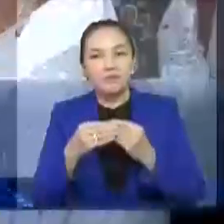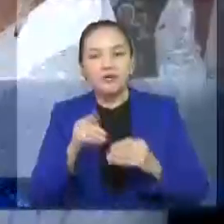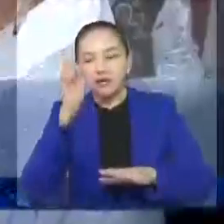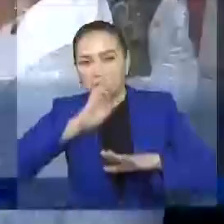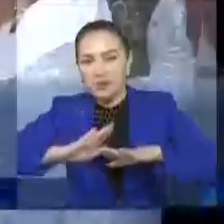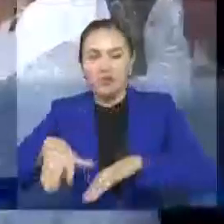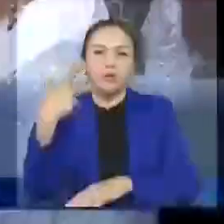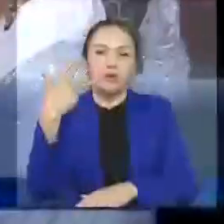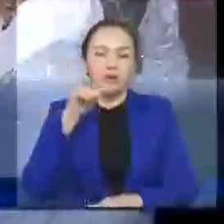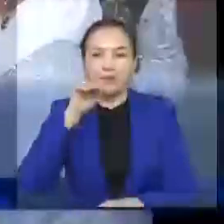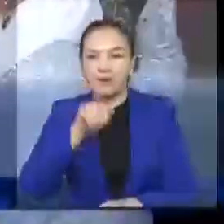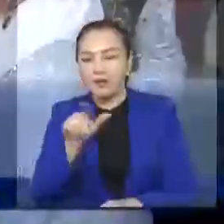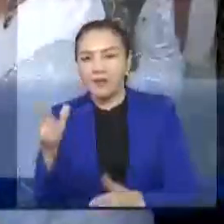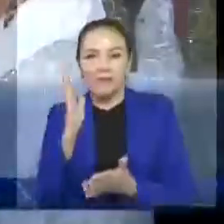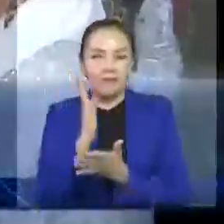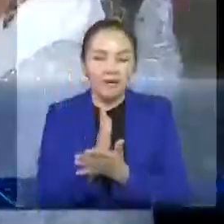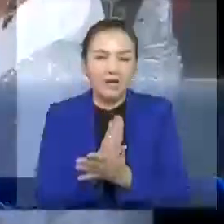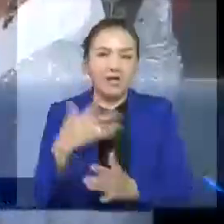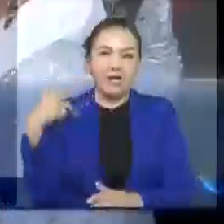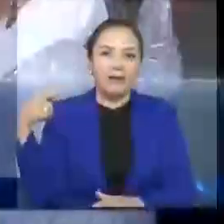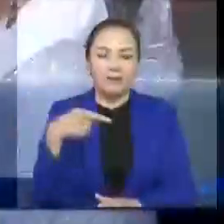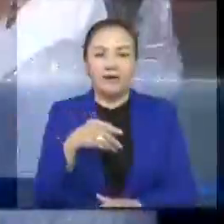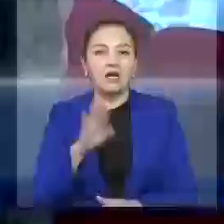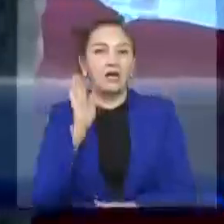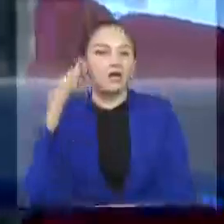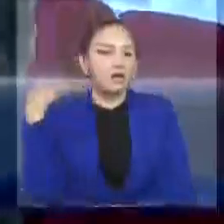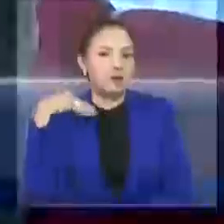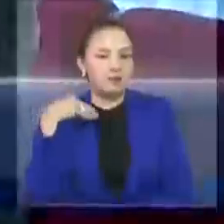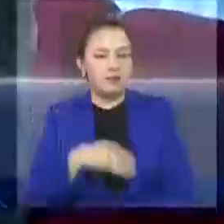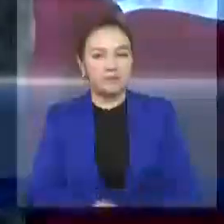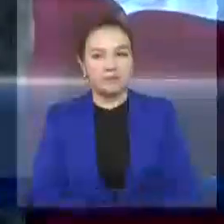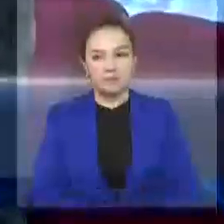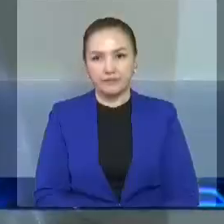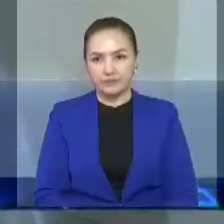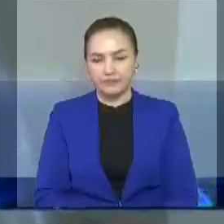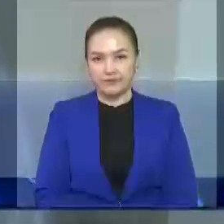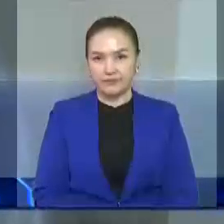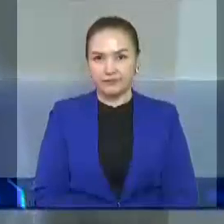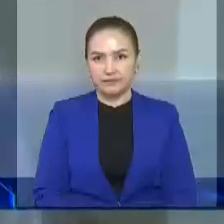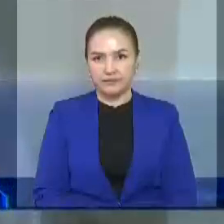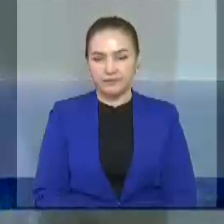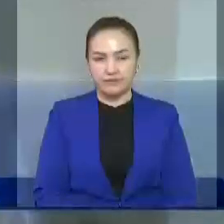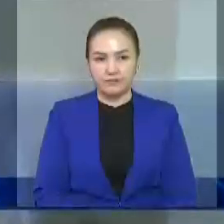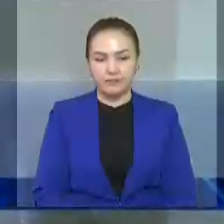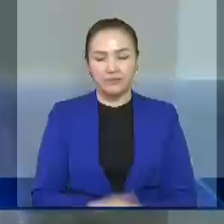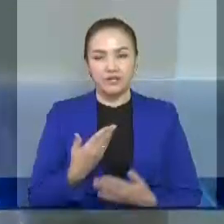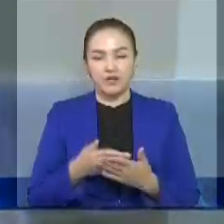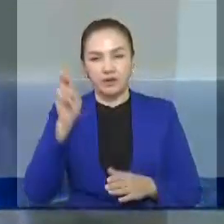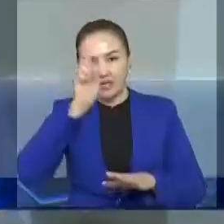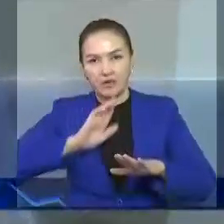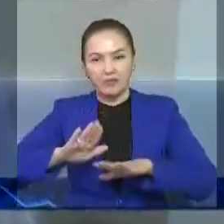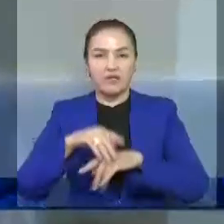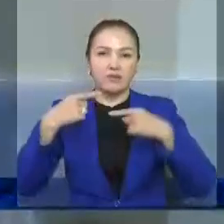бойынша 30 мың мүшесі бар. Оның 1000-нан астамы ақтөбелік. Мынау елімізде болып жатқан